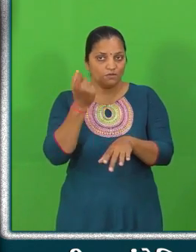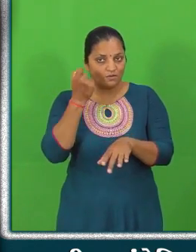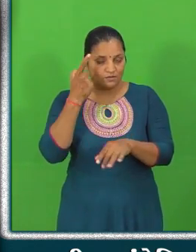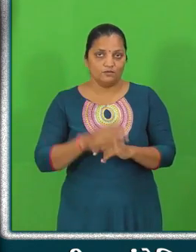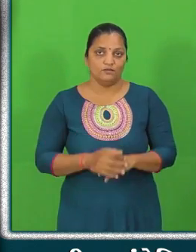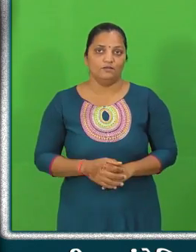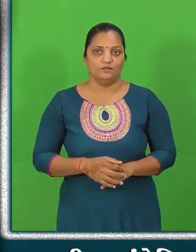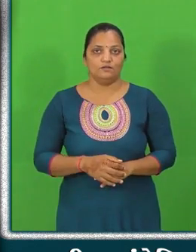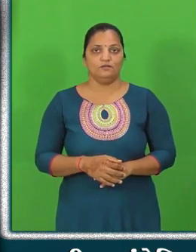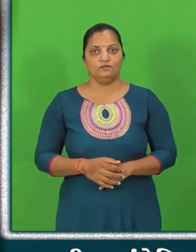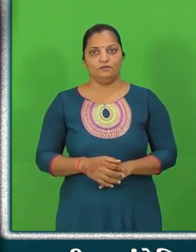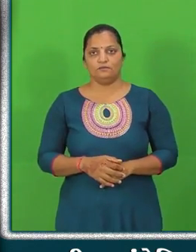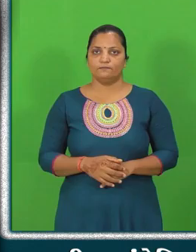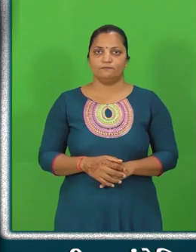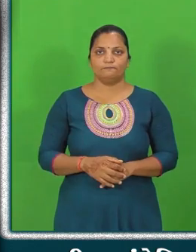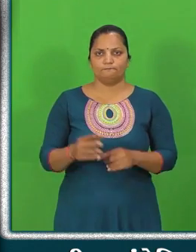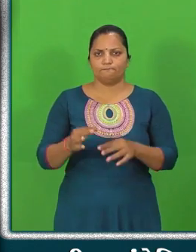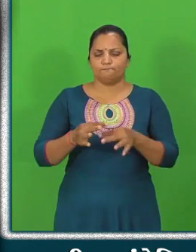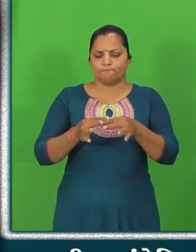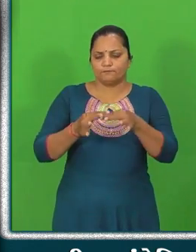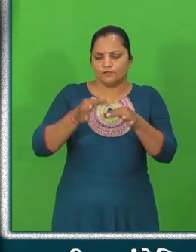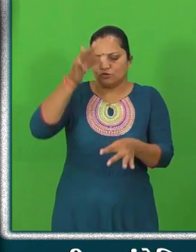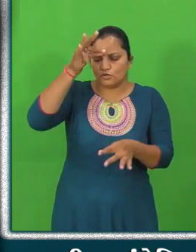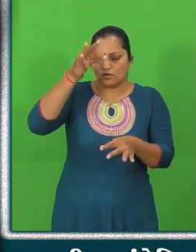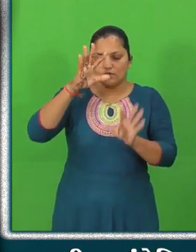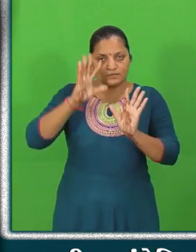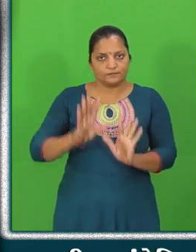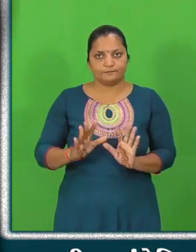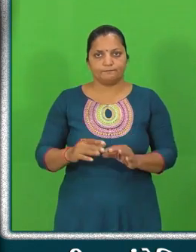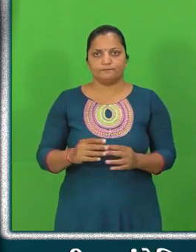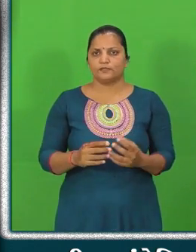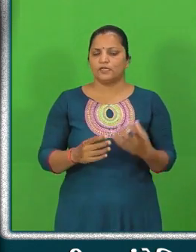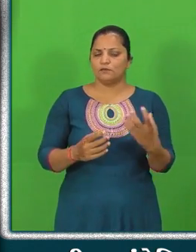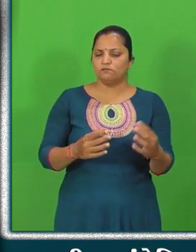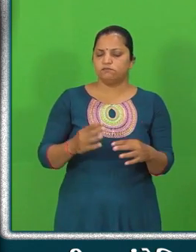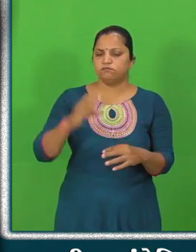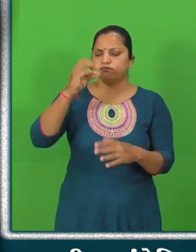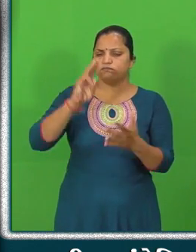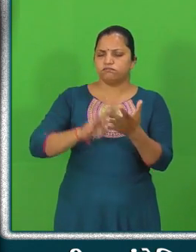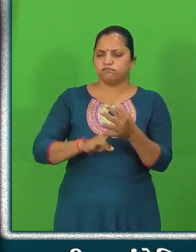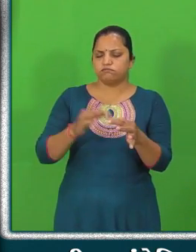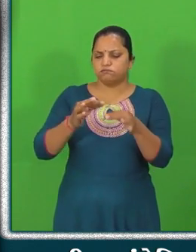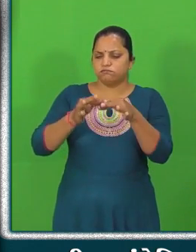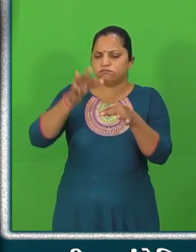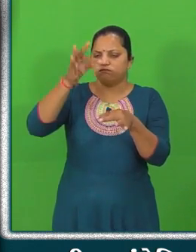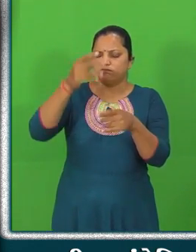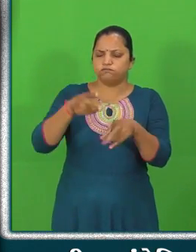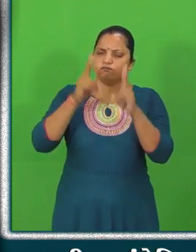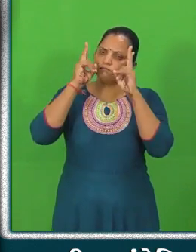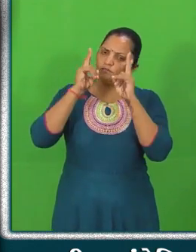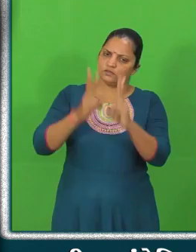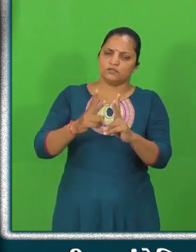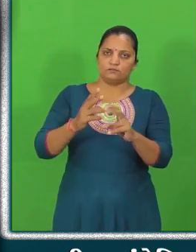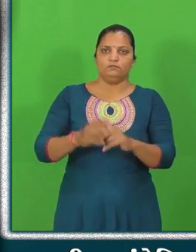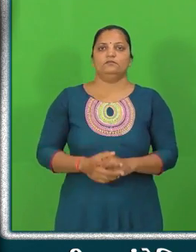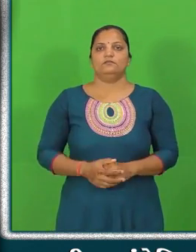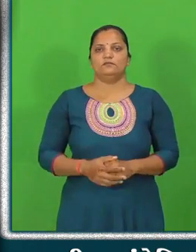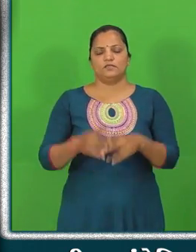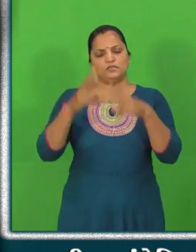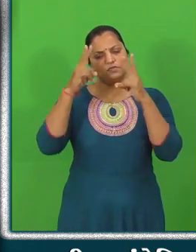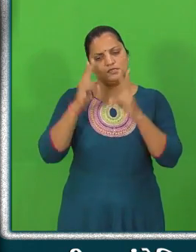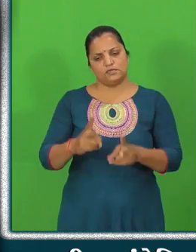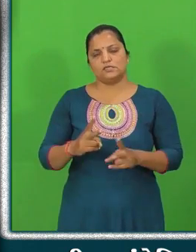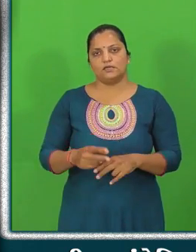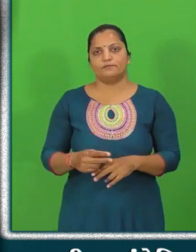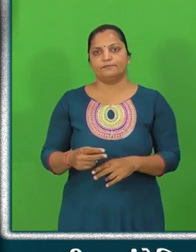આવશે। બિલકુલ એક્ઝેક્ટ ડિસ્ટન્સ સાથે, માપ સાથે, ચોક્કસ માપ, વસ્તુને આટલા સેન્ટીમીટર દૂર મૂકીએ ત્યારે પ્રતિબિંબ આટલું જ દૂર મળે,